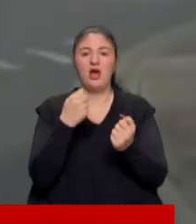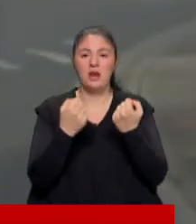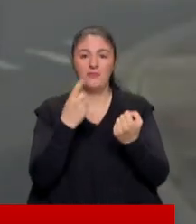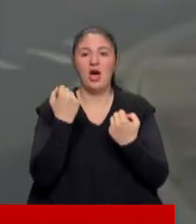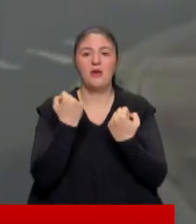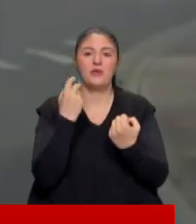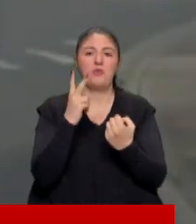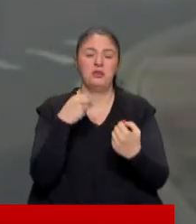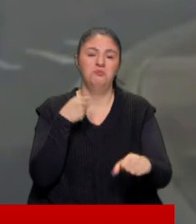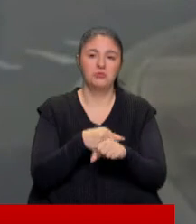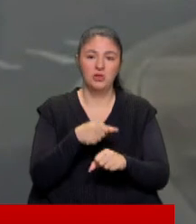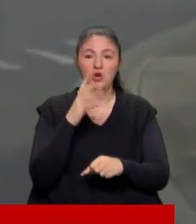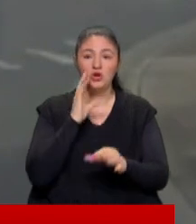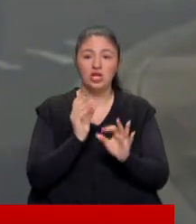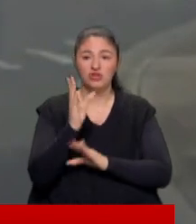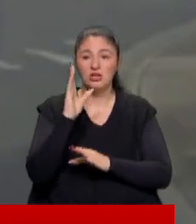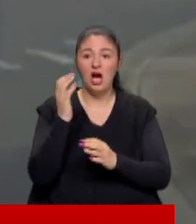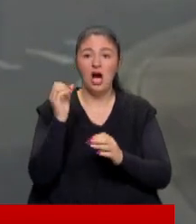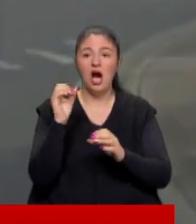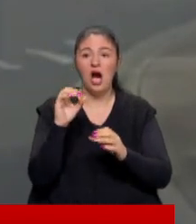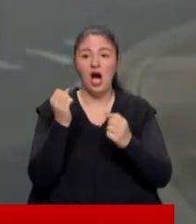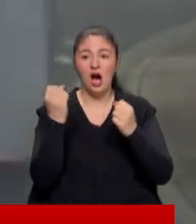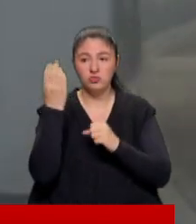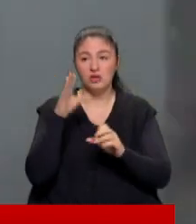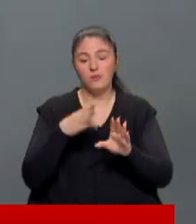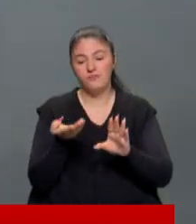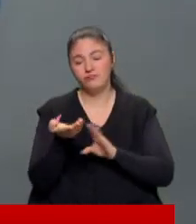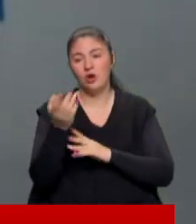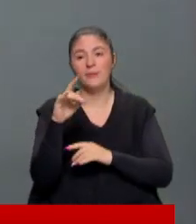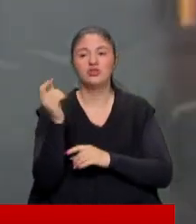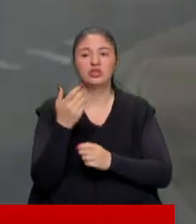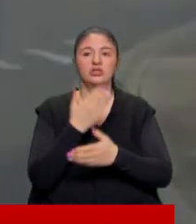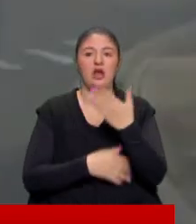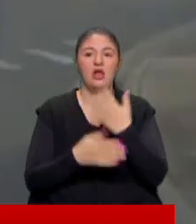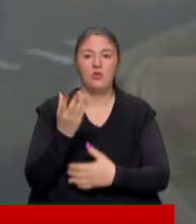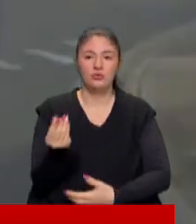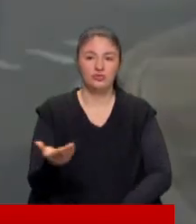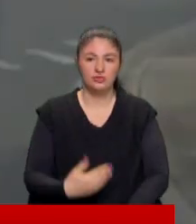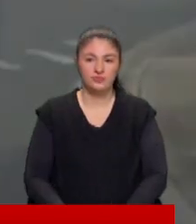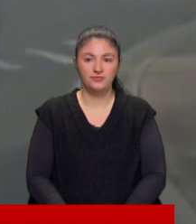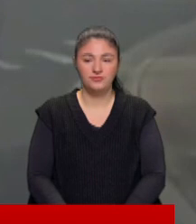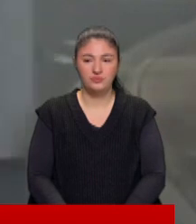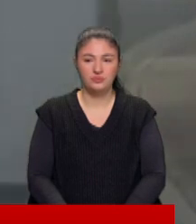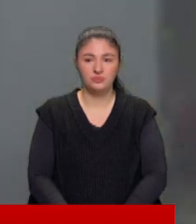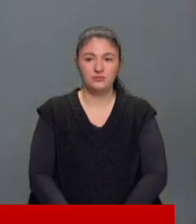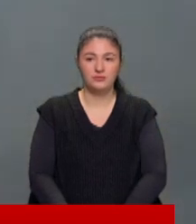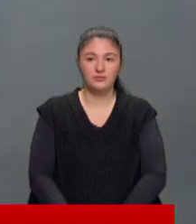ve bir otomobile çarptı. Kontrolden çıkan ambulans devrildi. 15 kişi kazada yaralandı.